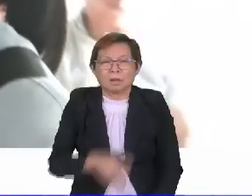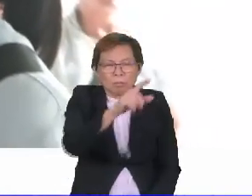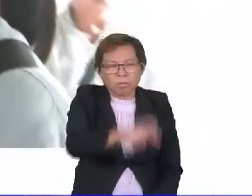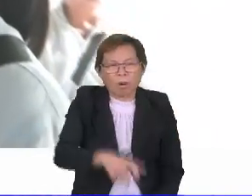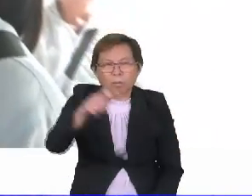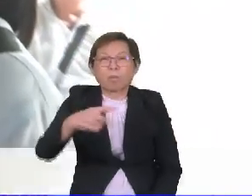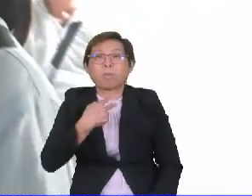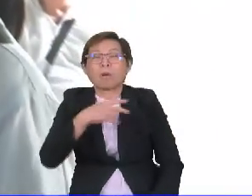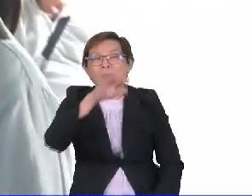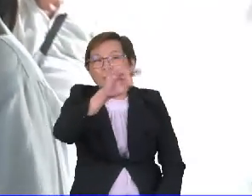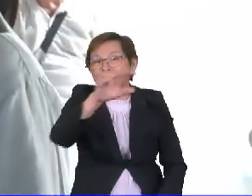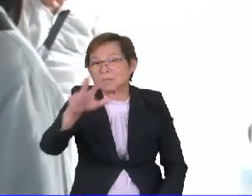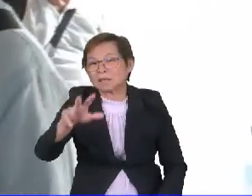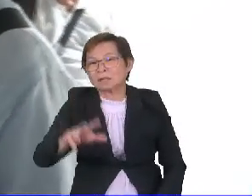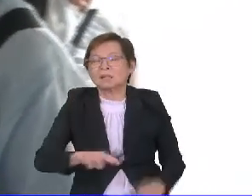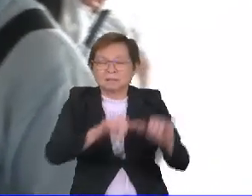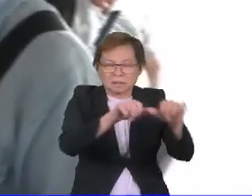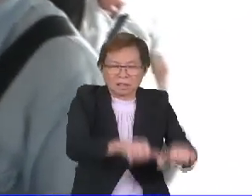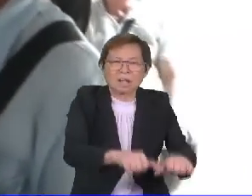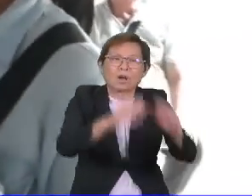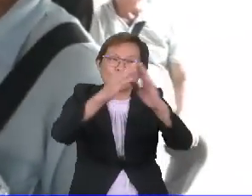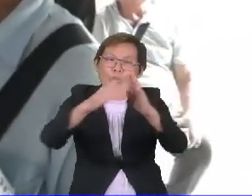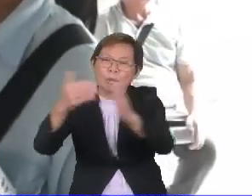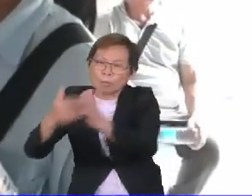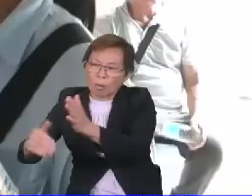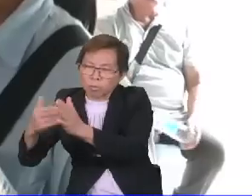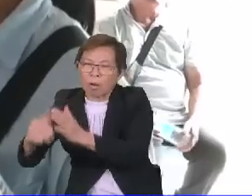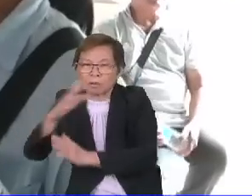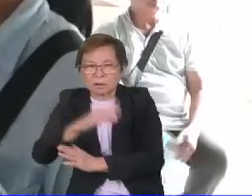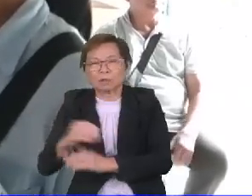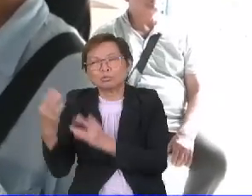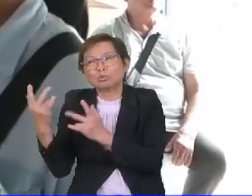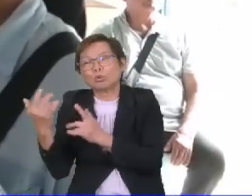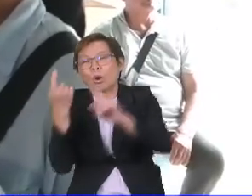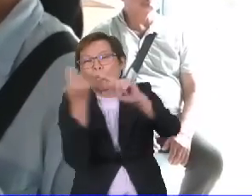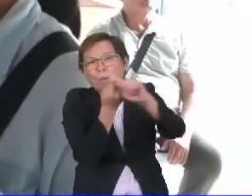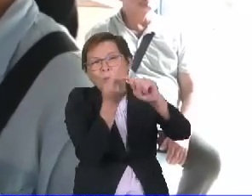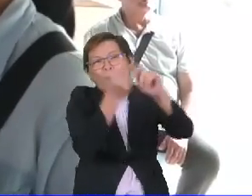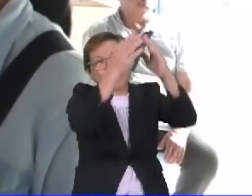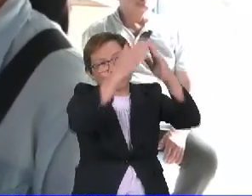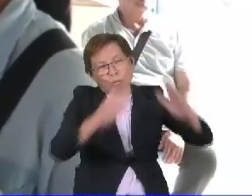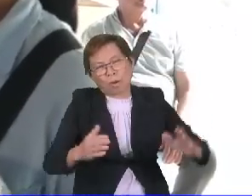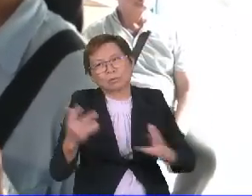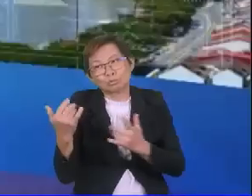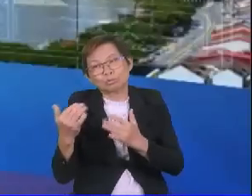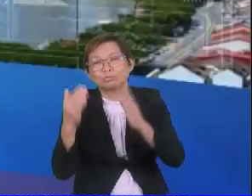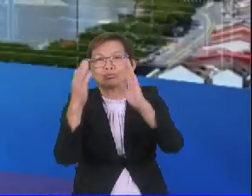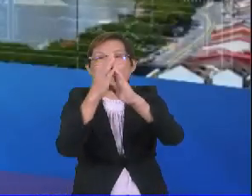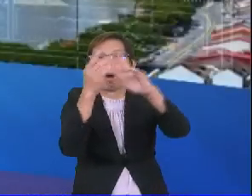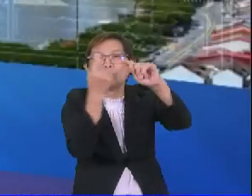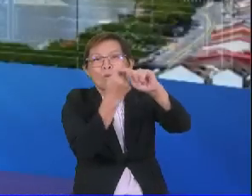terjajah selama 83 orang menumpang di rumah saudara Mario terdekat Sementara menunggu pembinaan semula rumah